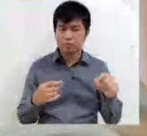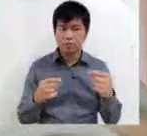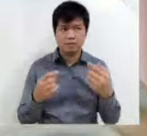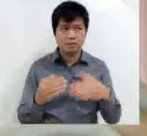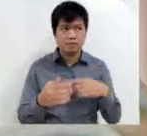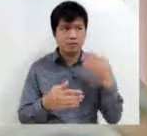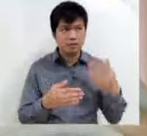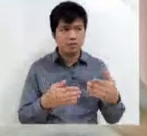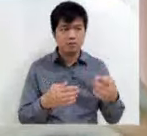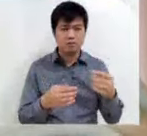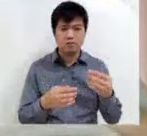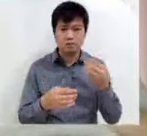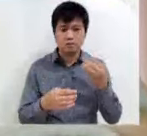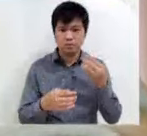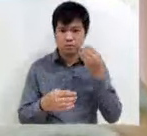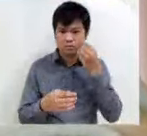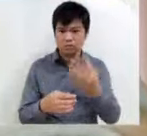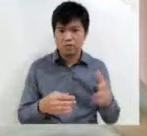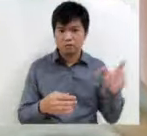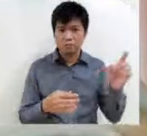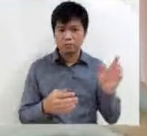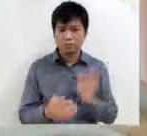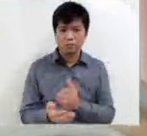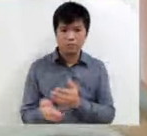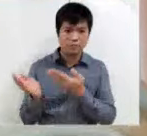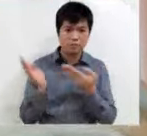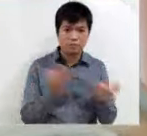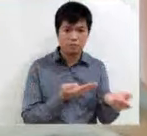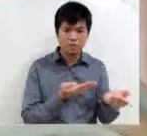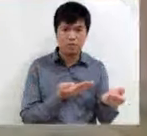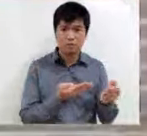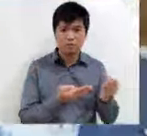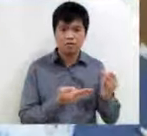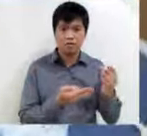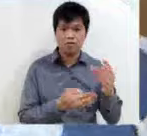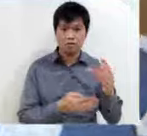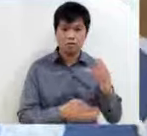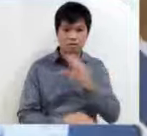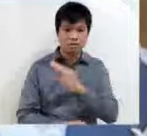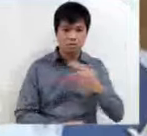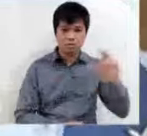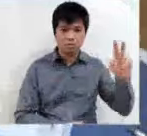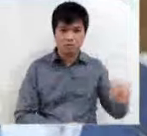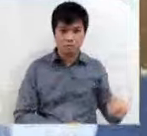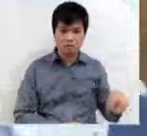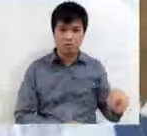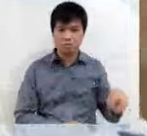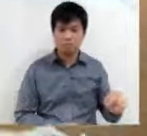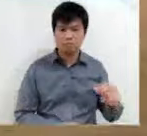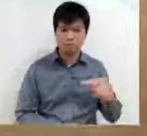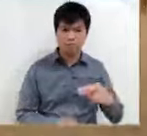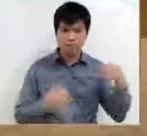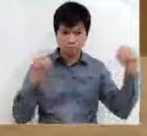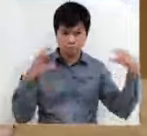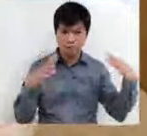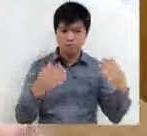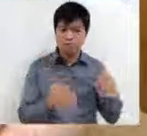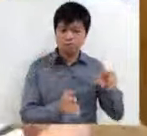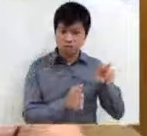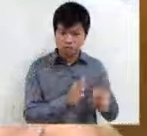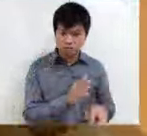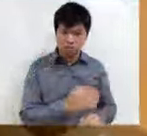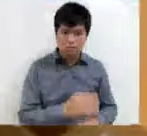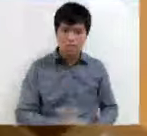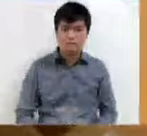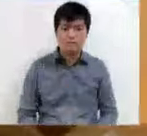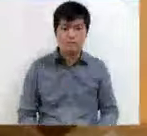Kabanatuan, ibuburo din po doon and then ililibing po doon. Pebrero sa susunod na taon ay babalik si Jovel sa